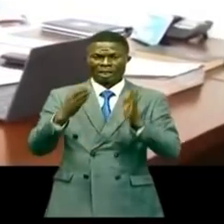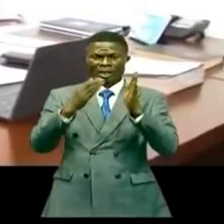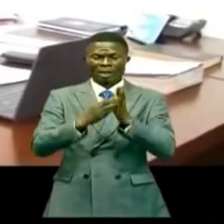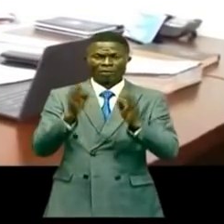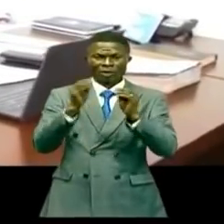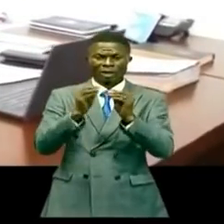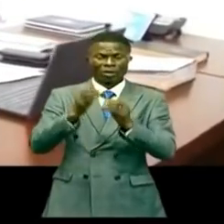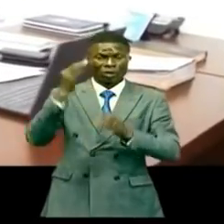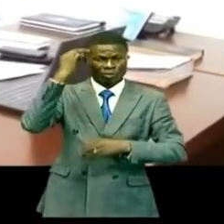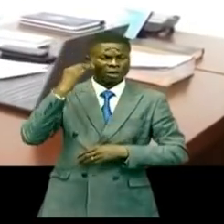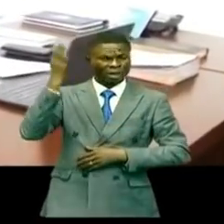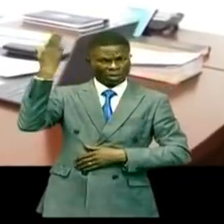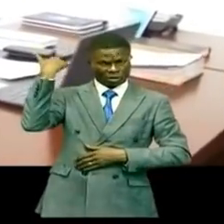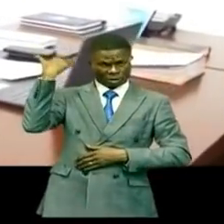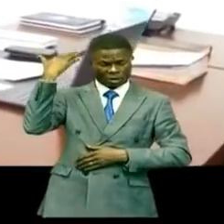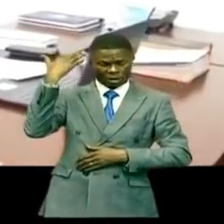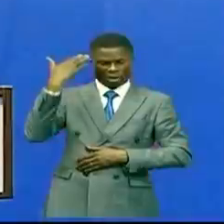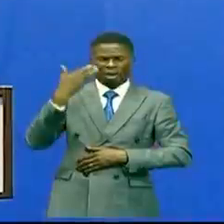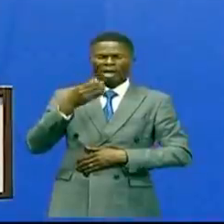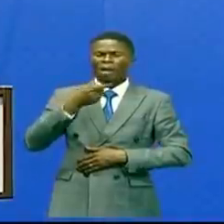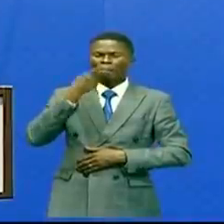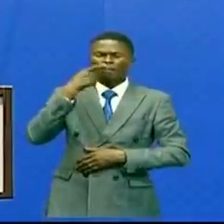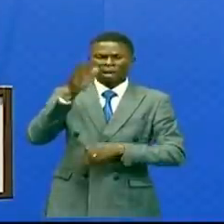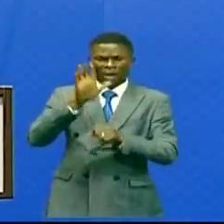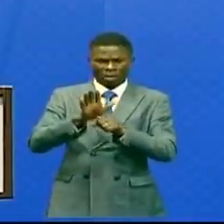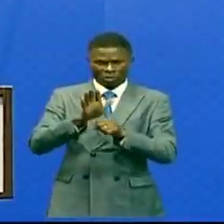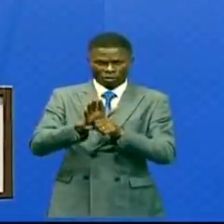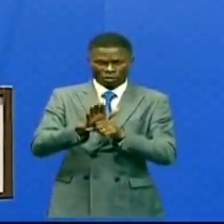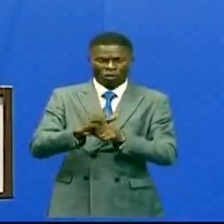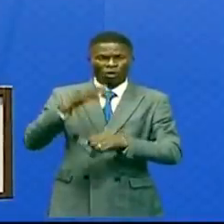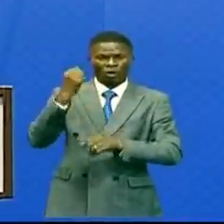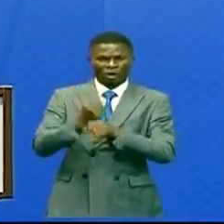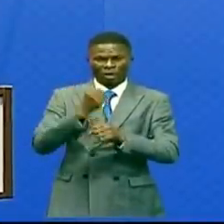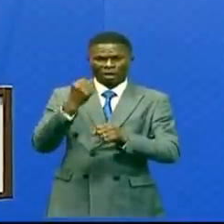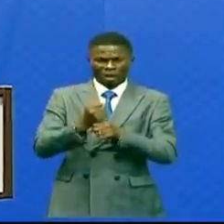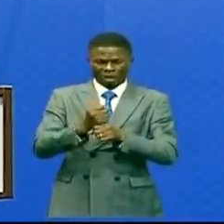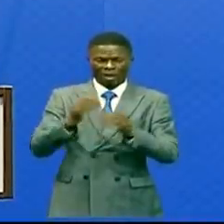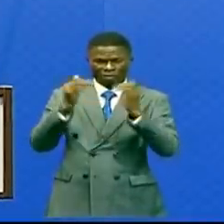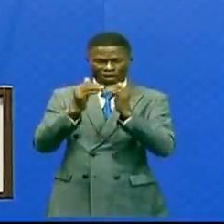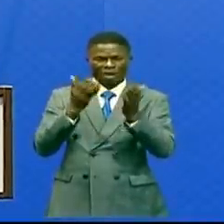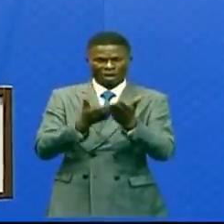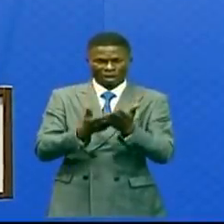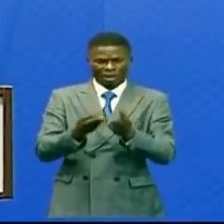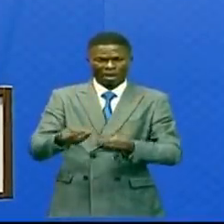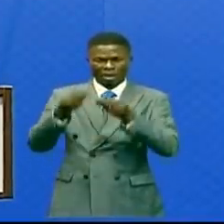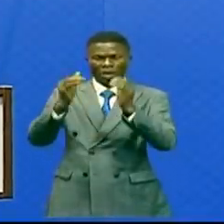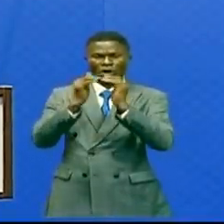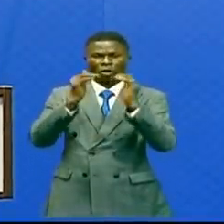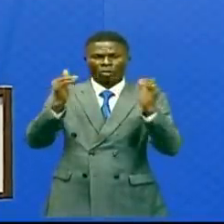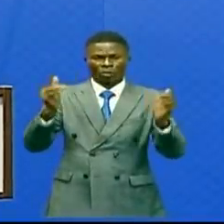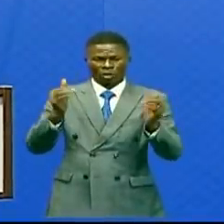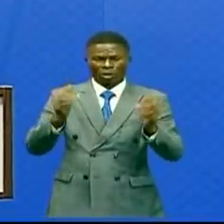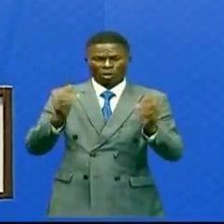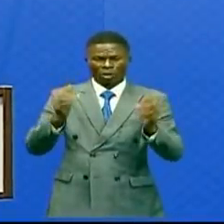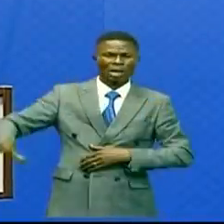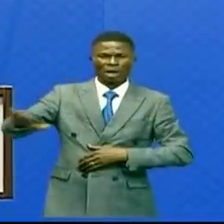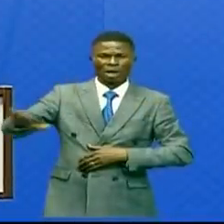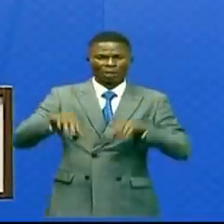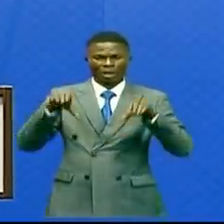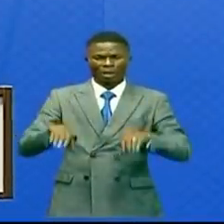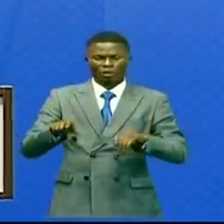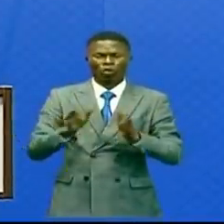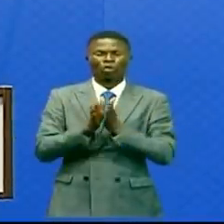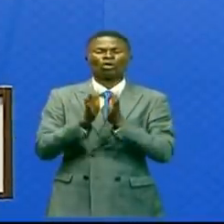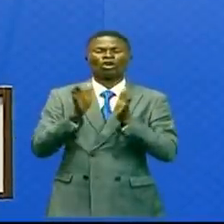Conseil de ministres, qui porte essentiellement sur ses missions régaliennes de ramener la paix sur toute l'étendue de la